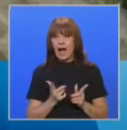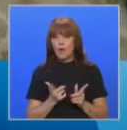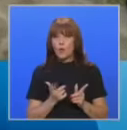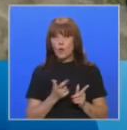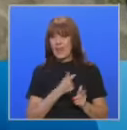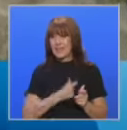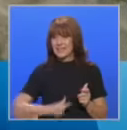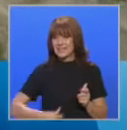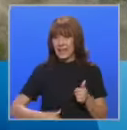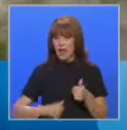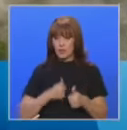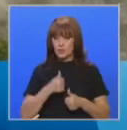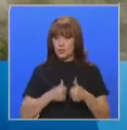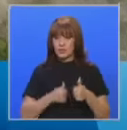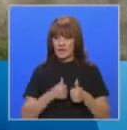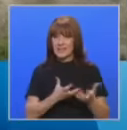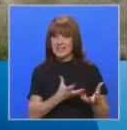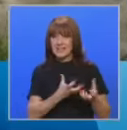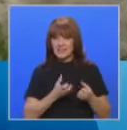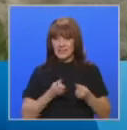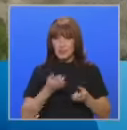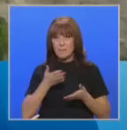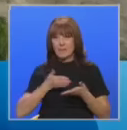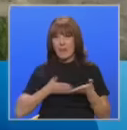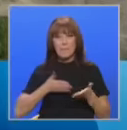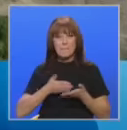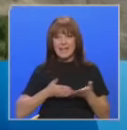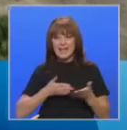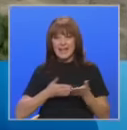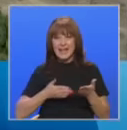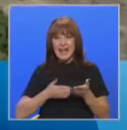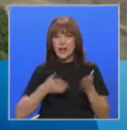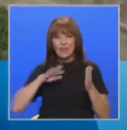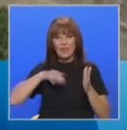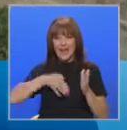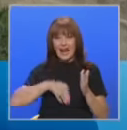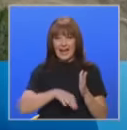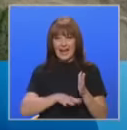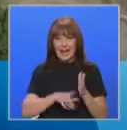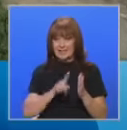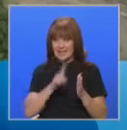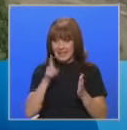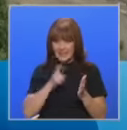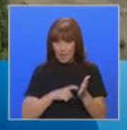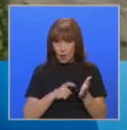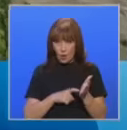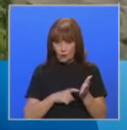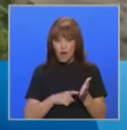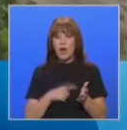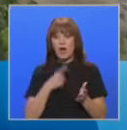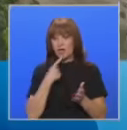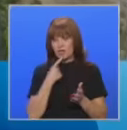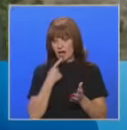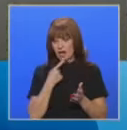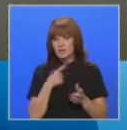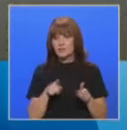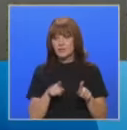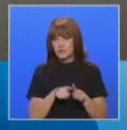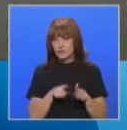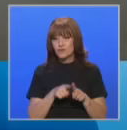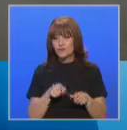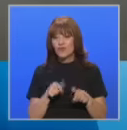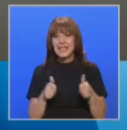национално състезание и изземването на инертни материали от коритата на реките при това незаконно, трябва да кажем, че също така национално